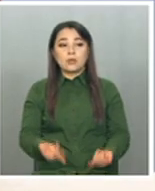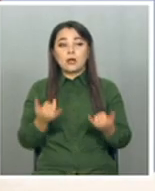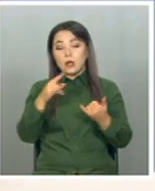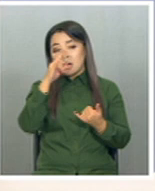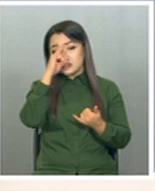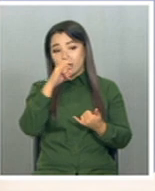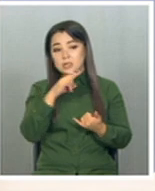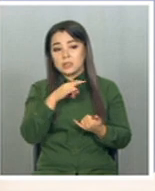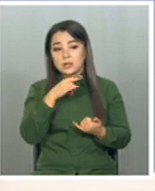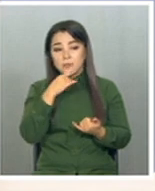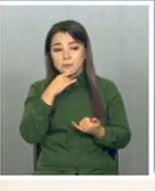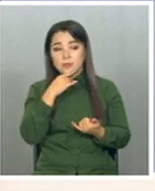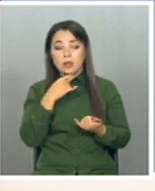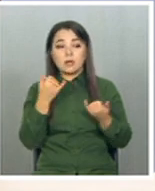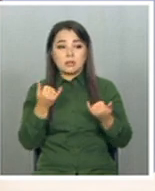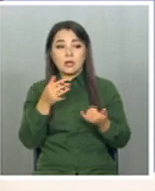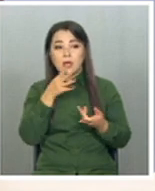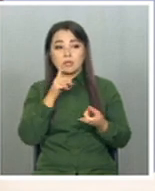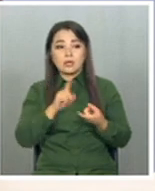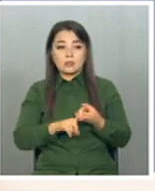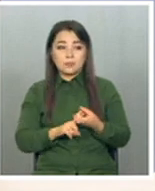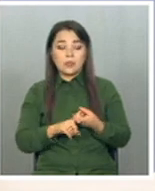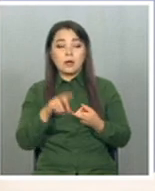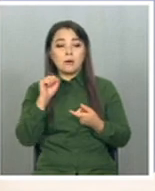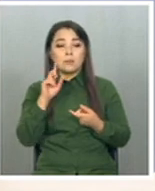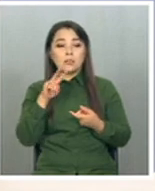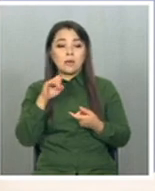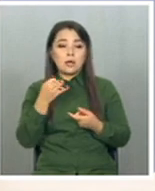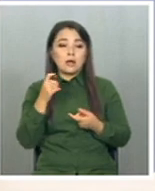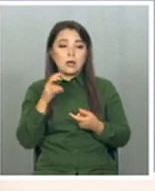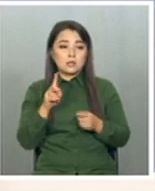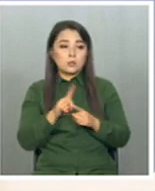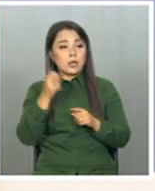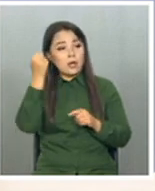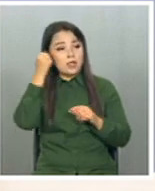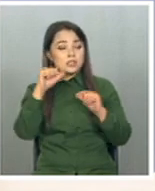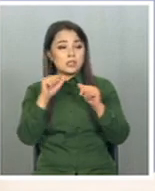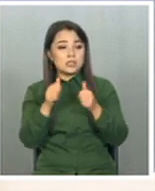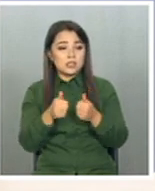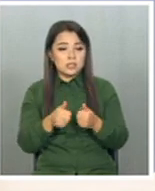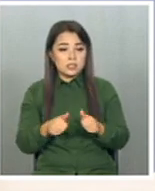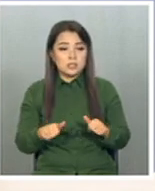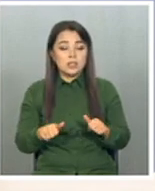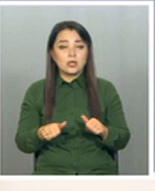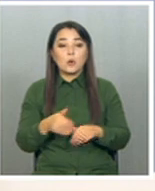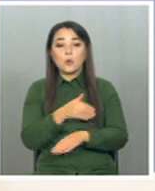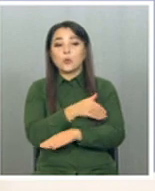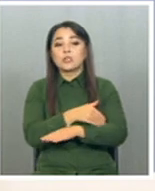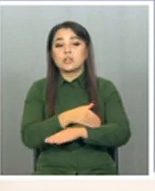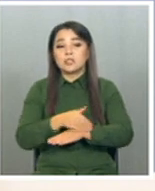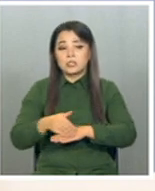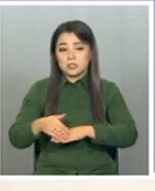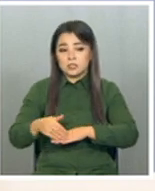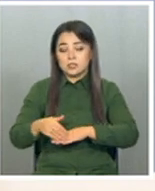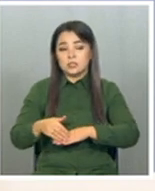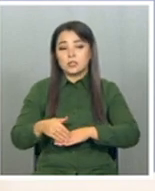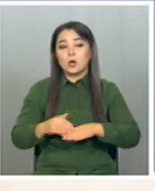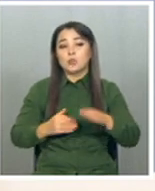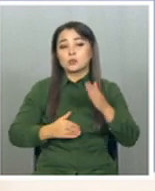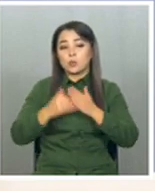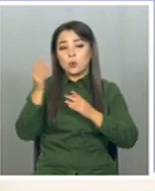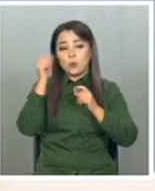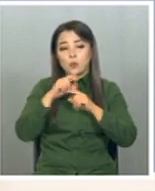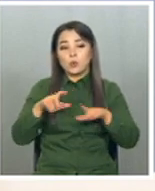Қазақстанда қазіргі кезде Абылайхан туралы ескерткіштер, көшелер, жоғарғы